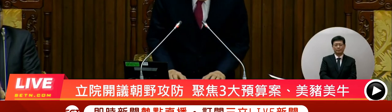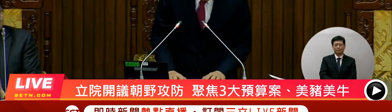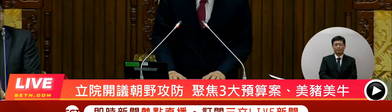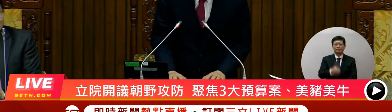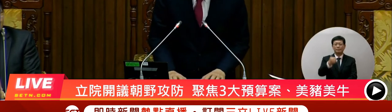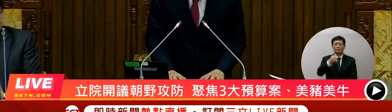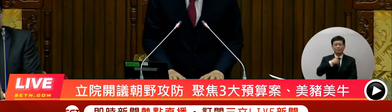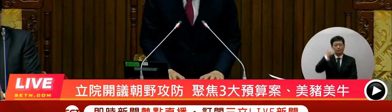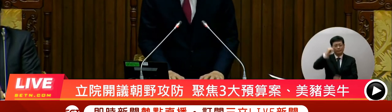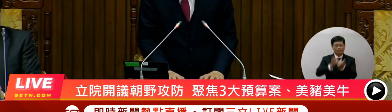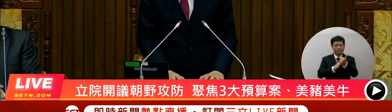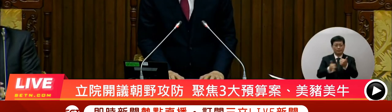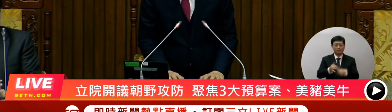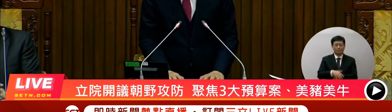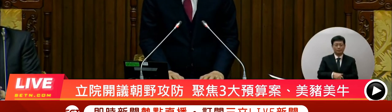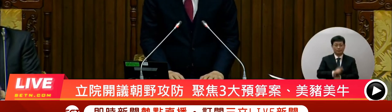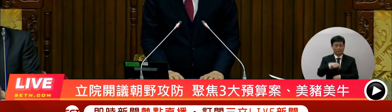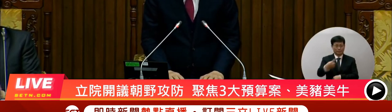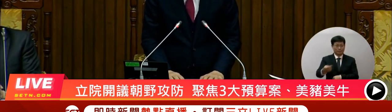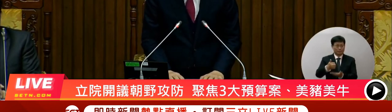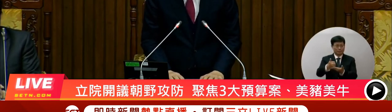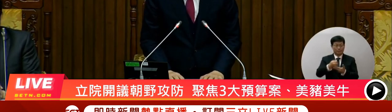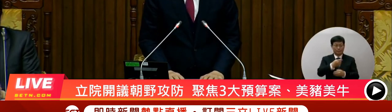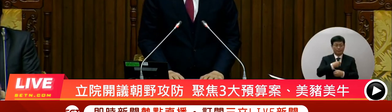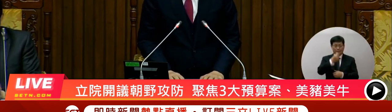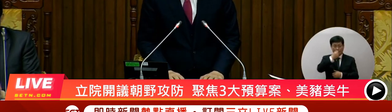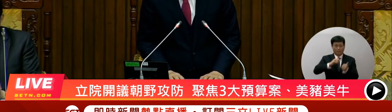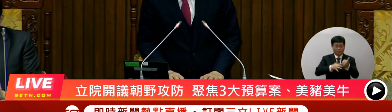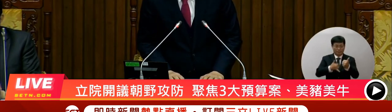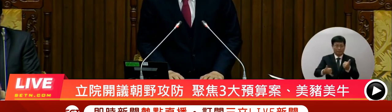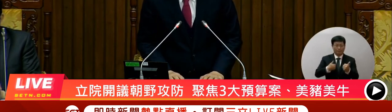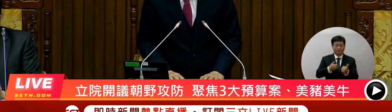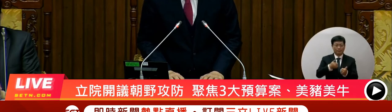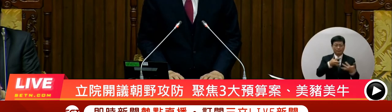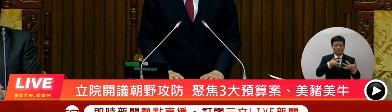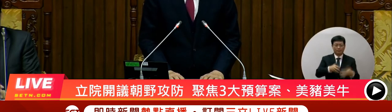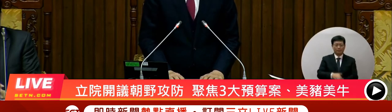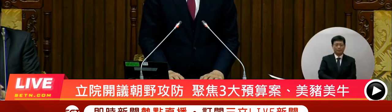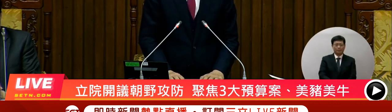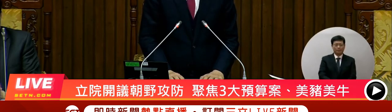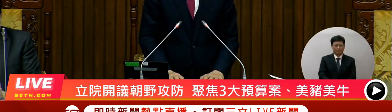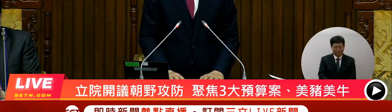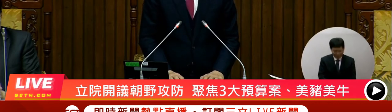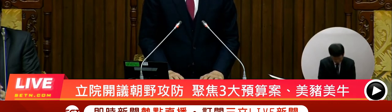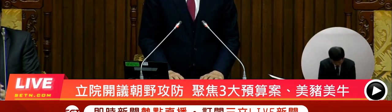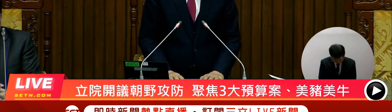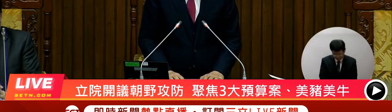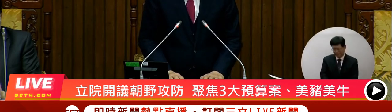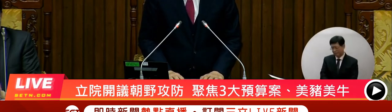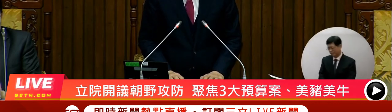谢谢高委员，接下去请蒋委员万安咨询。